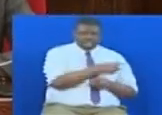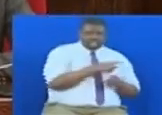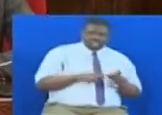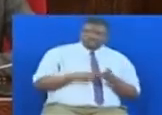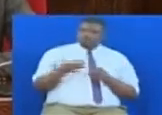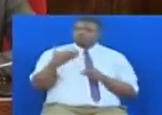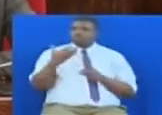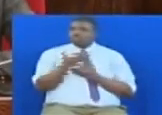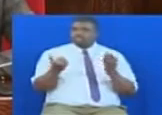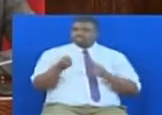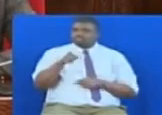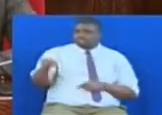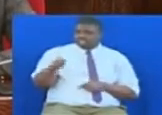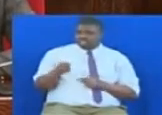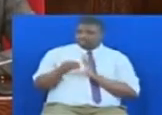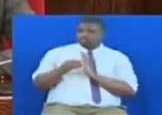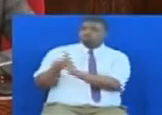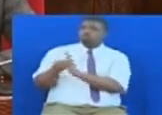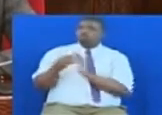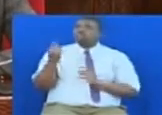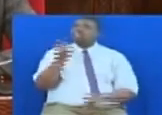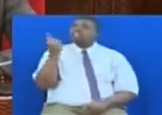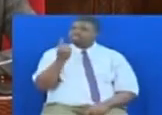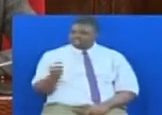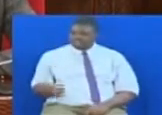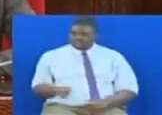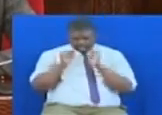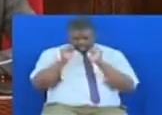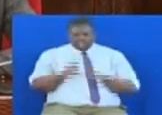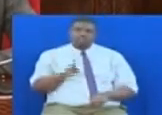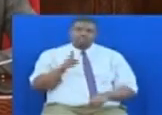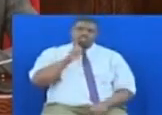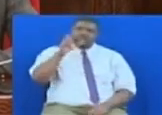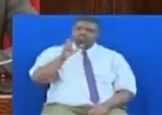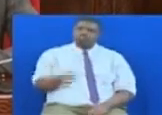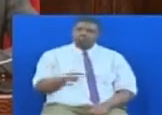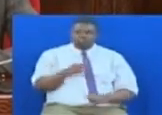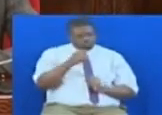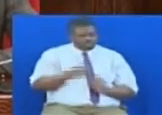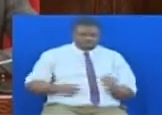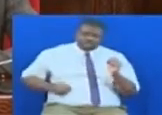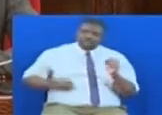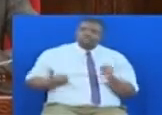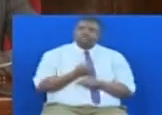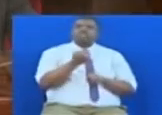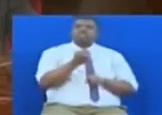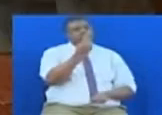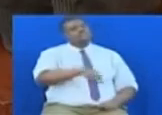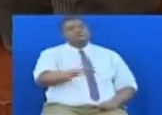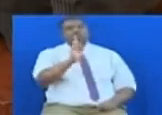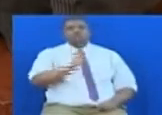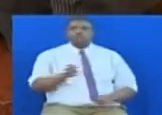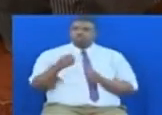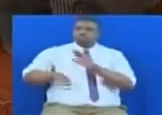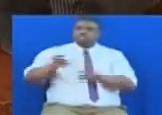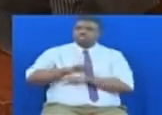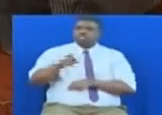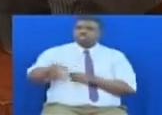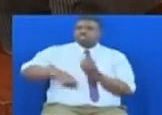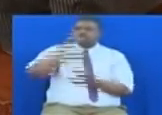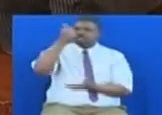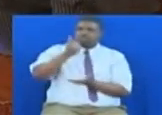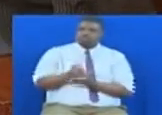taifa. Nyinyi ni viongozi wa watu, kwa hiyo lazima kila mtu mkimbilie. Mmefanya sahihi. Mwenyekiti, azimio hili naliunga